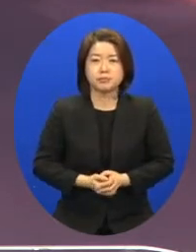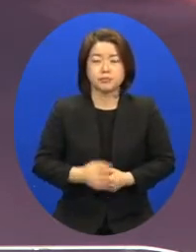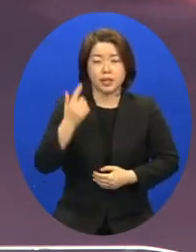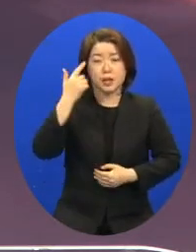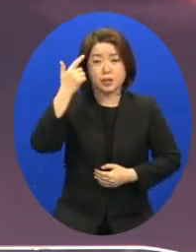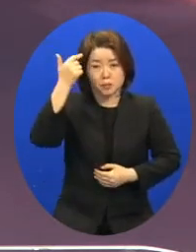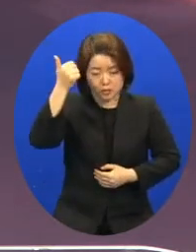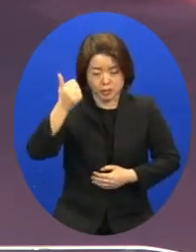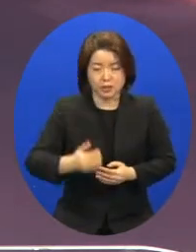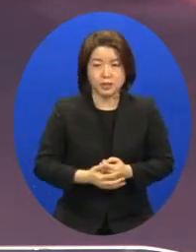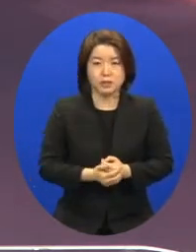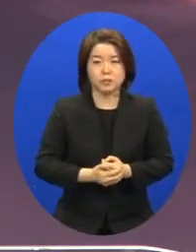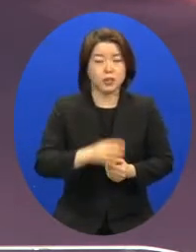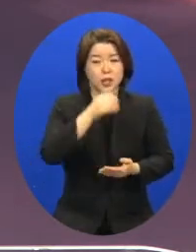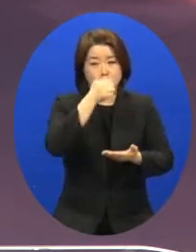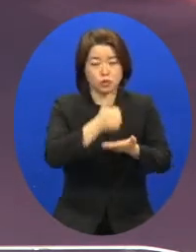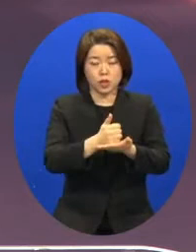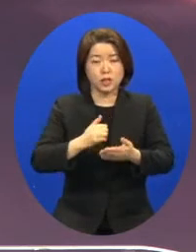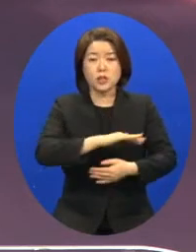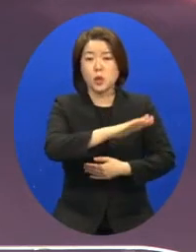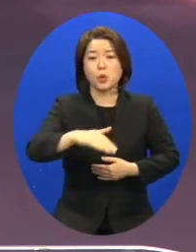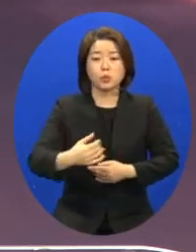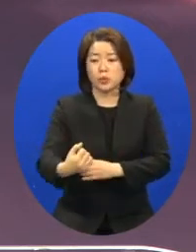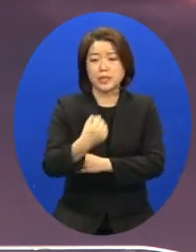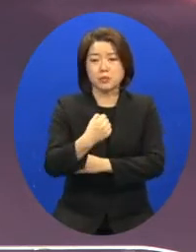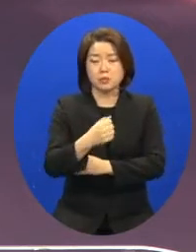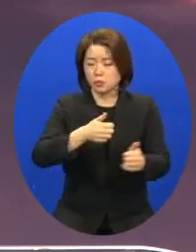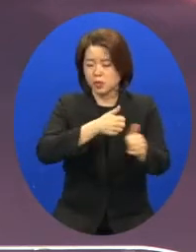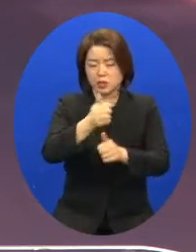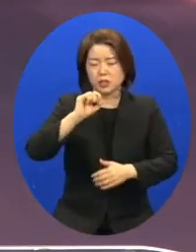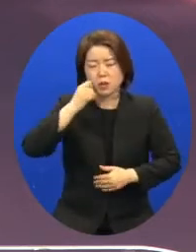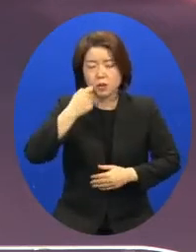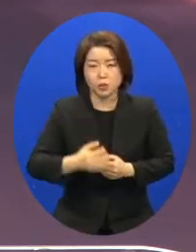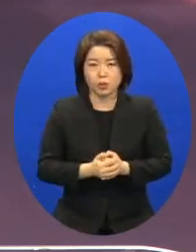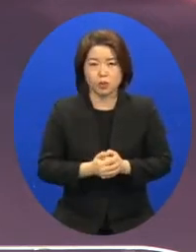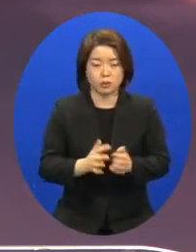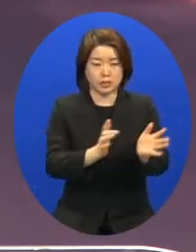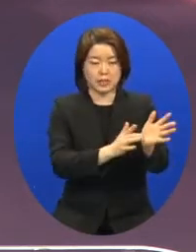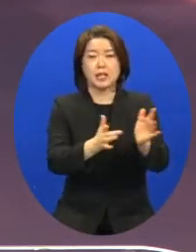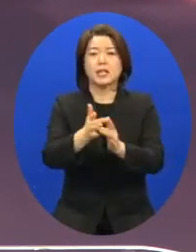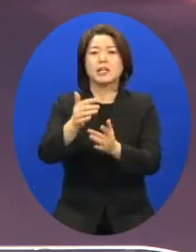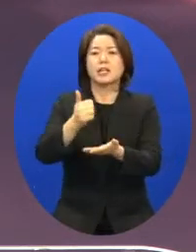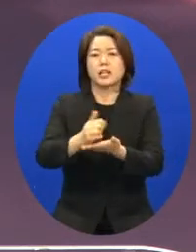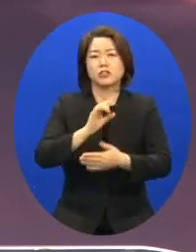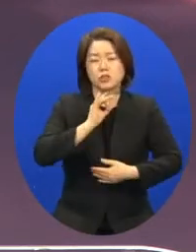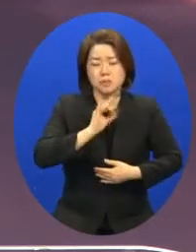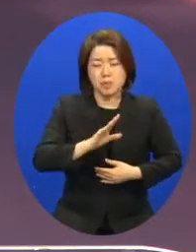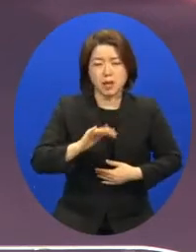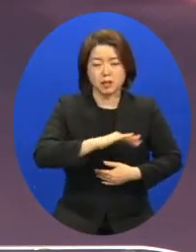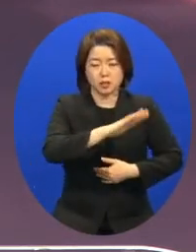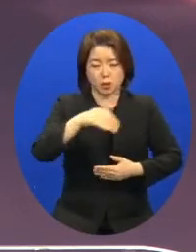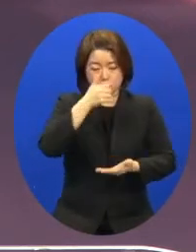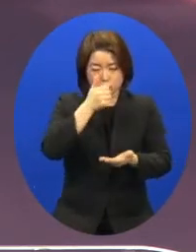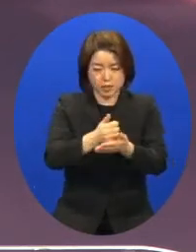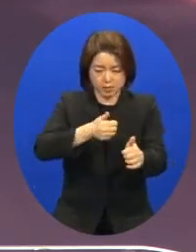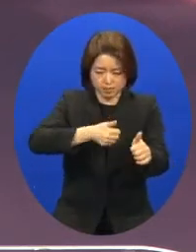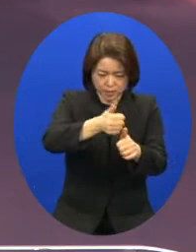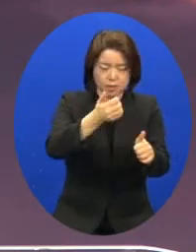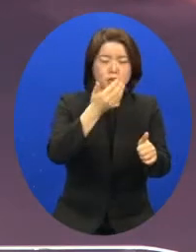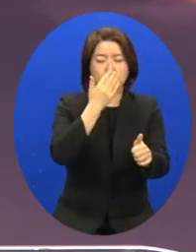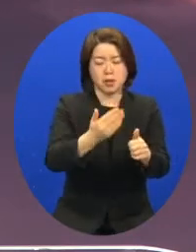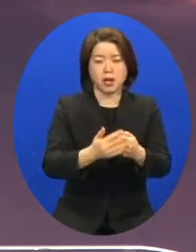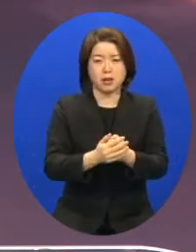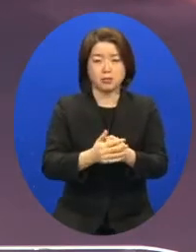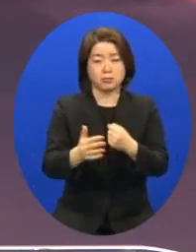목사님, 죄는 우리 힘으로 못 이기잖아요. 예수님만이 우리 죄를 이기게 하실 수 있습니다.